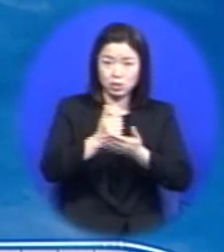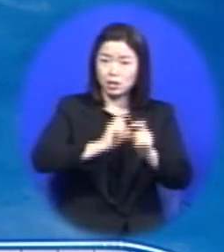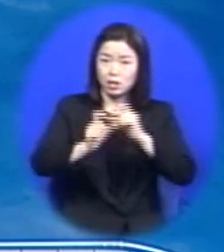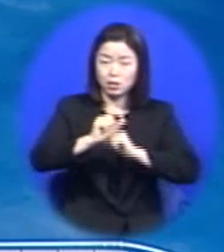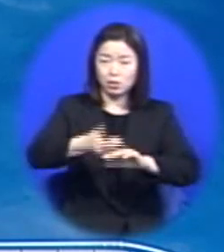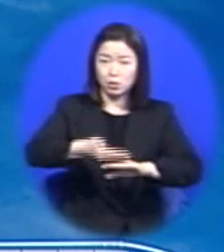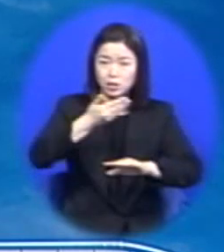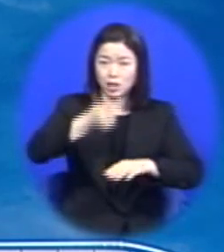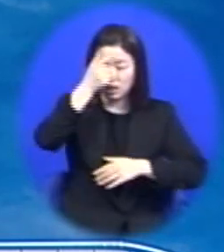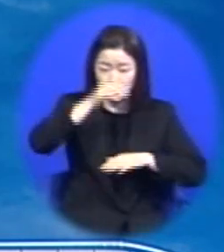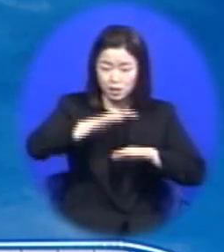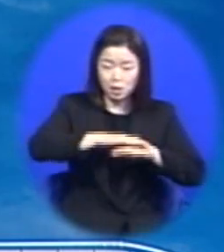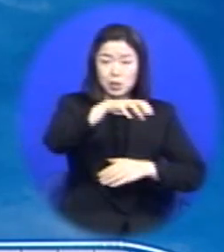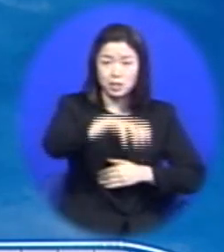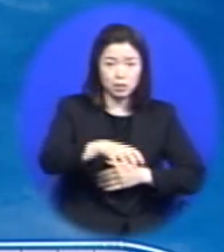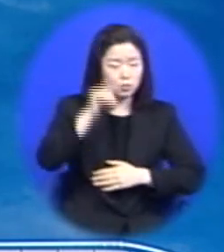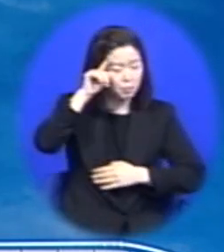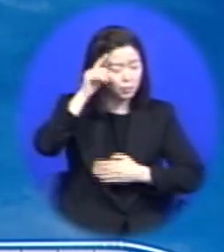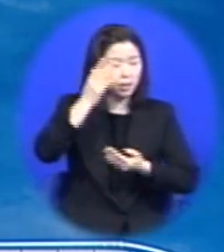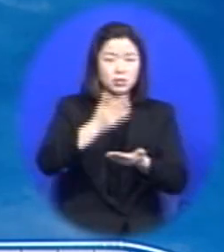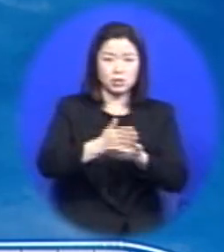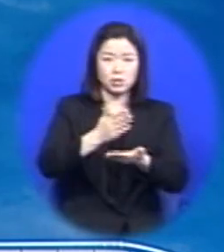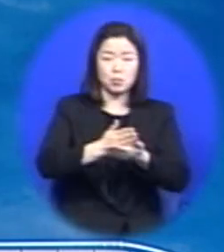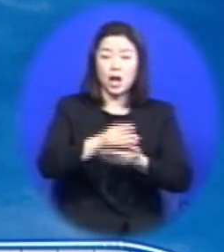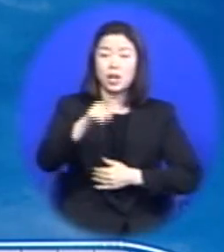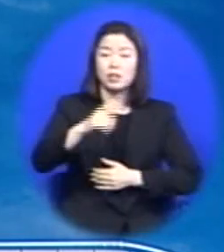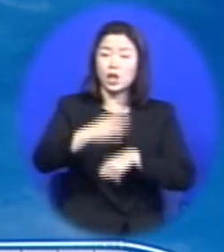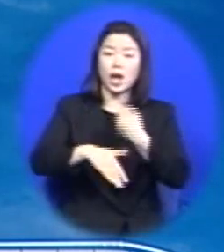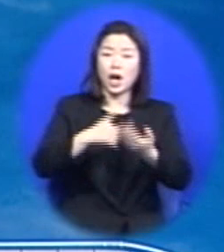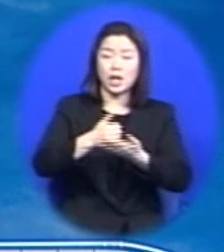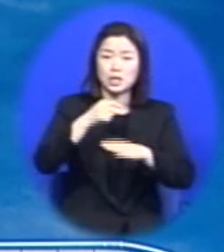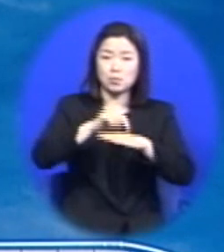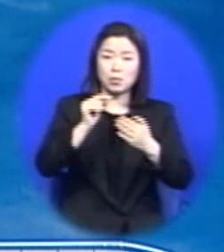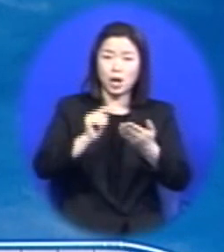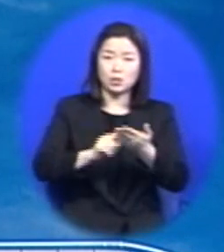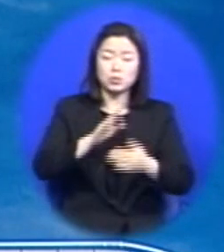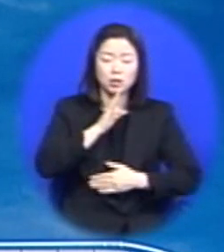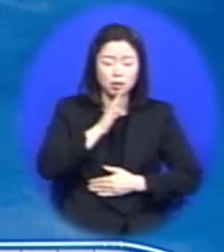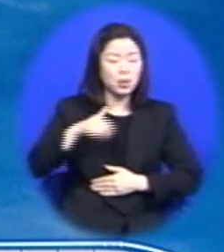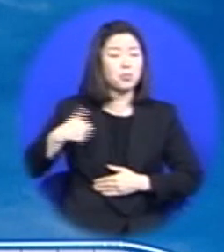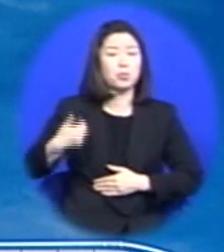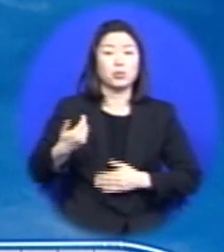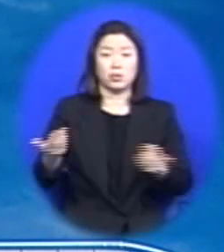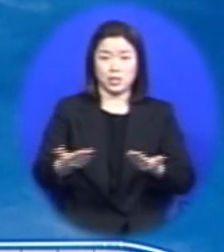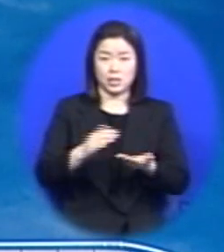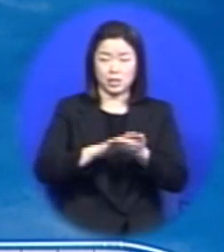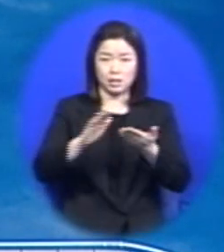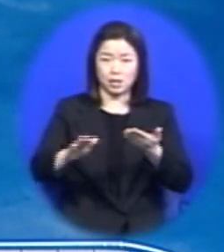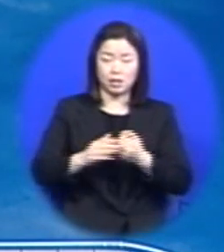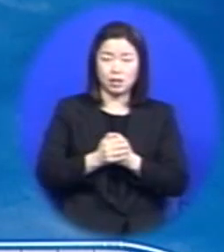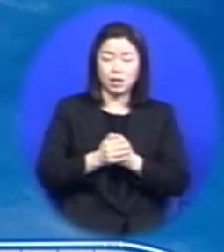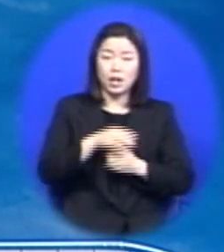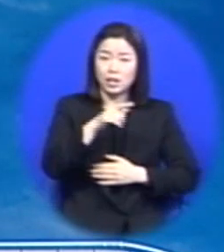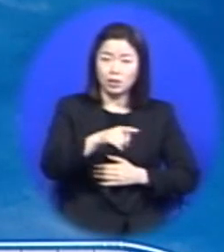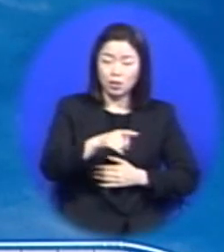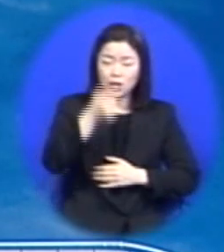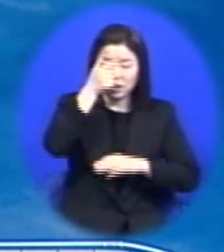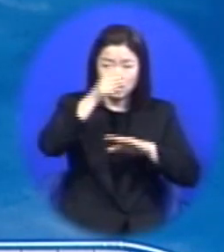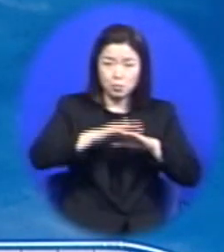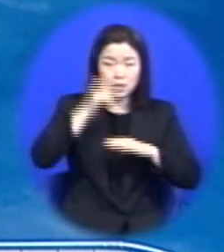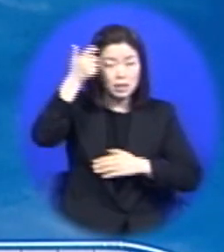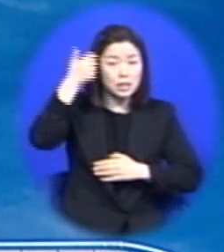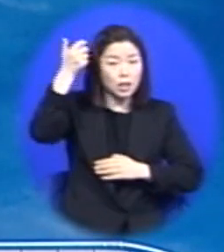예배 장소 신경 쓰지 마라. 그건 하나님 마음을 정말 모르는 것이다. 예배는 영으로 드려야